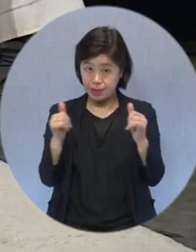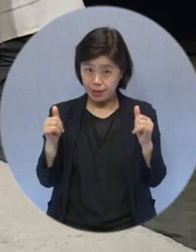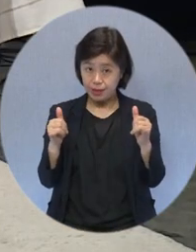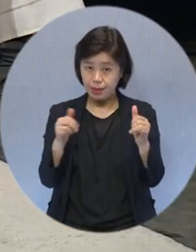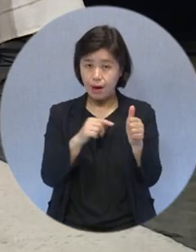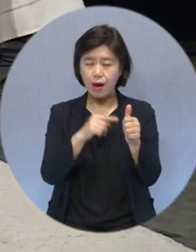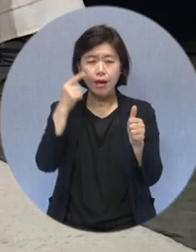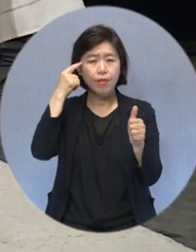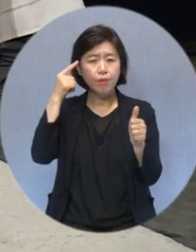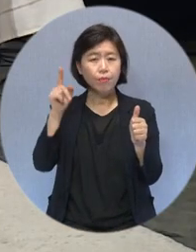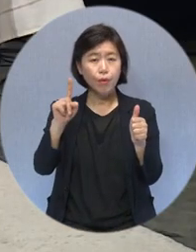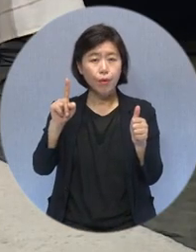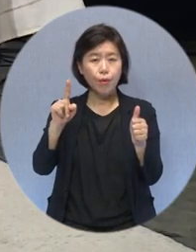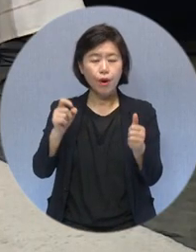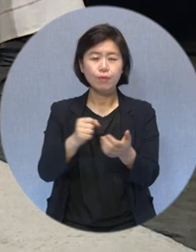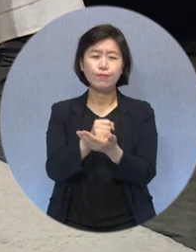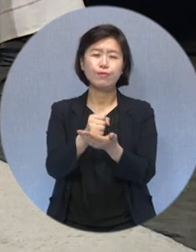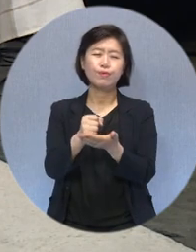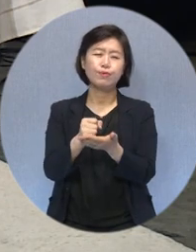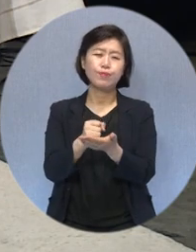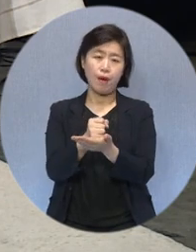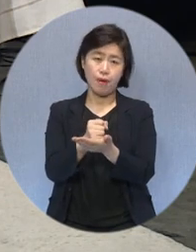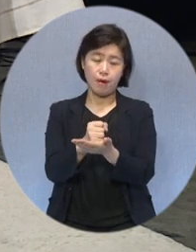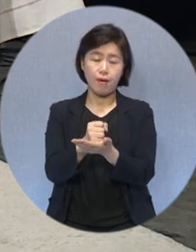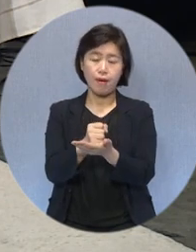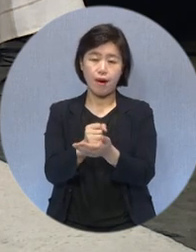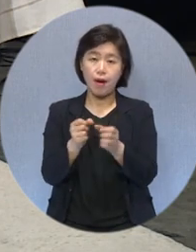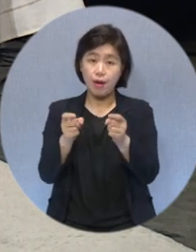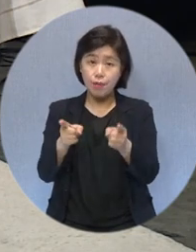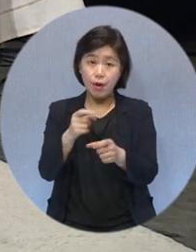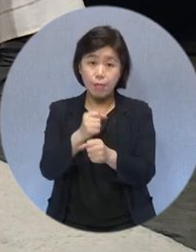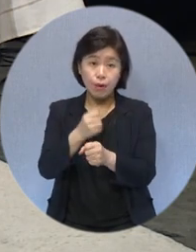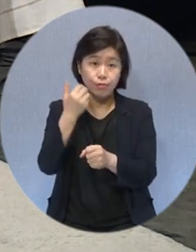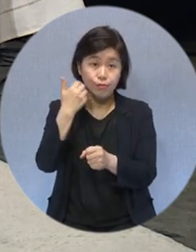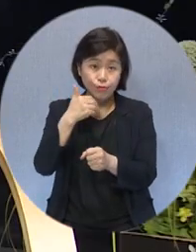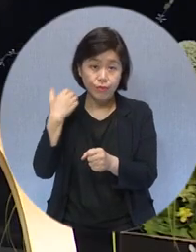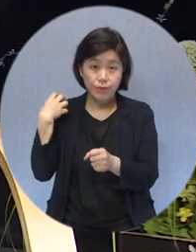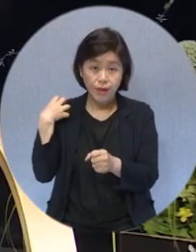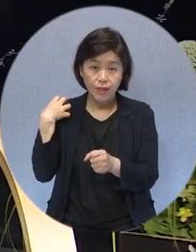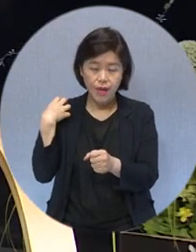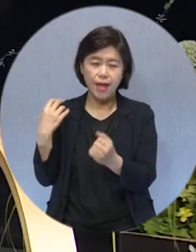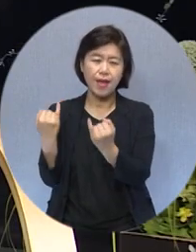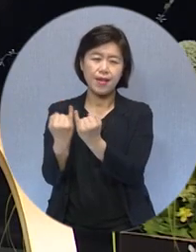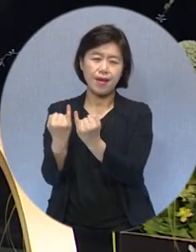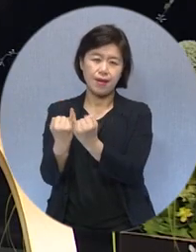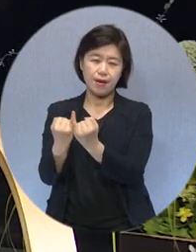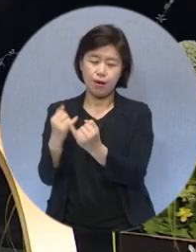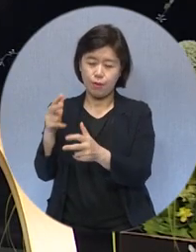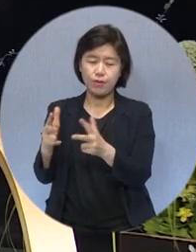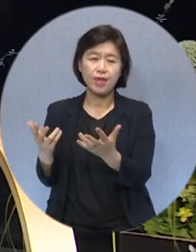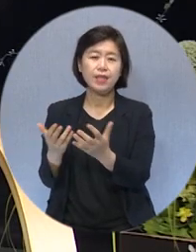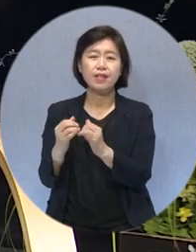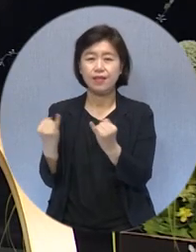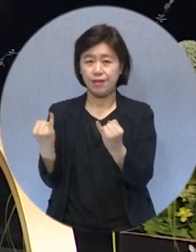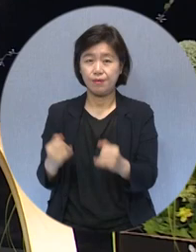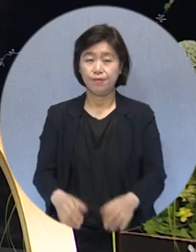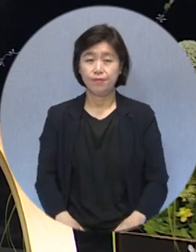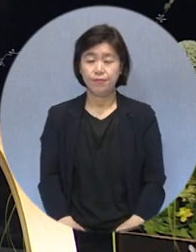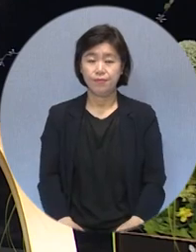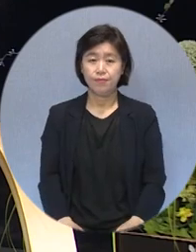모두 처녀 직공들이 한 일이라고 진술합니다. 작업복을 입은 처녀들이